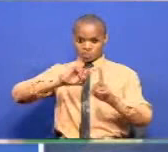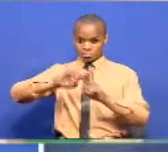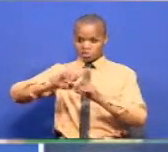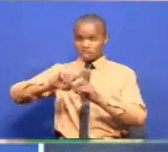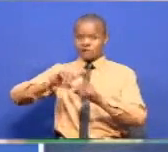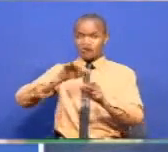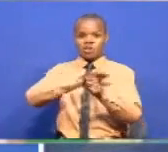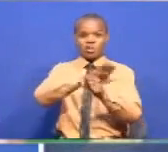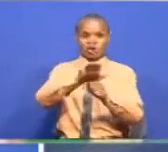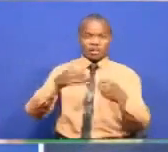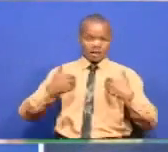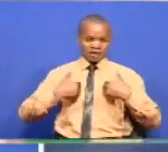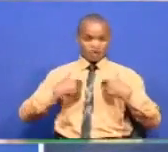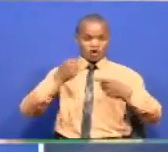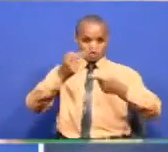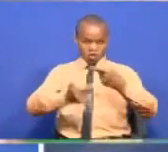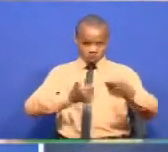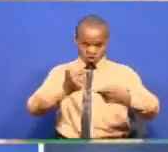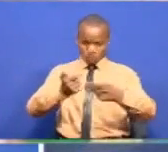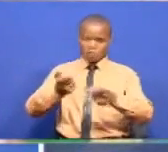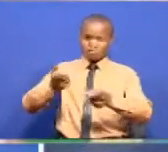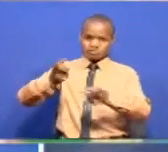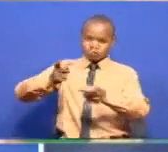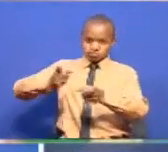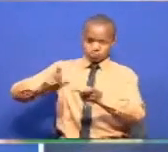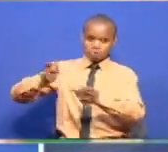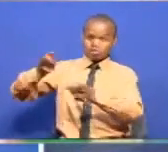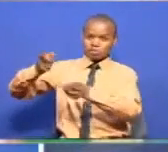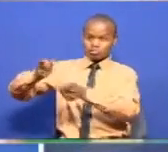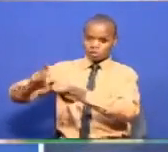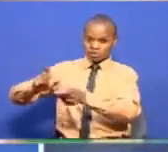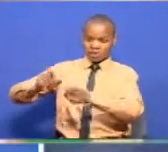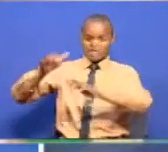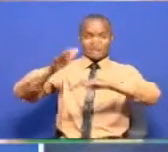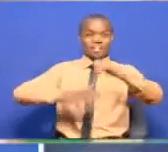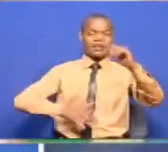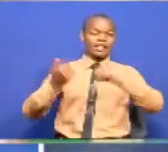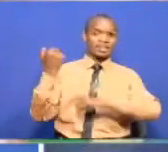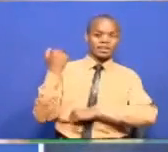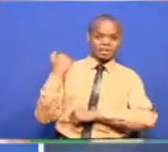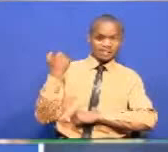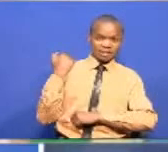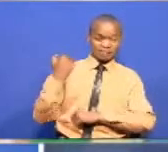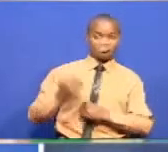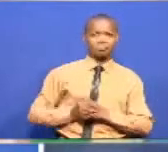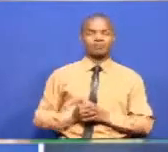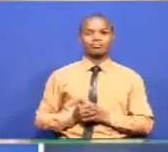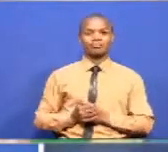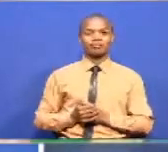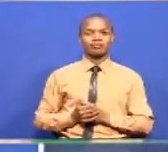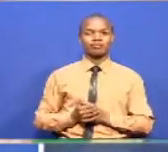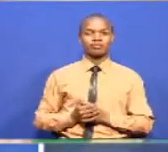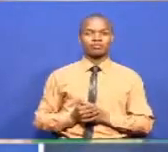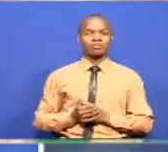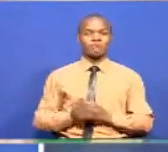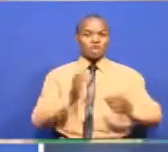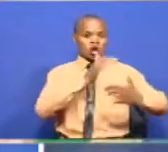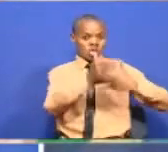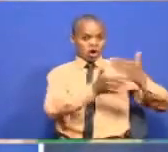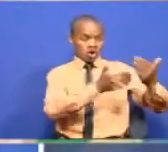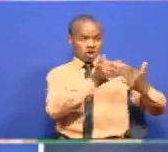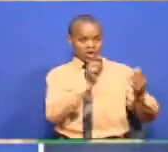continued to rise above what we recorded yesterday. Out of a sample